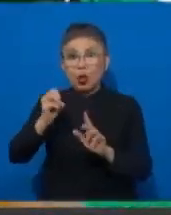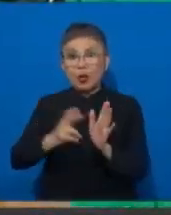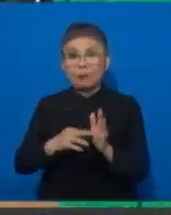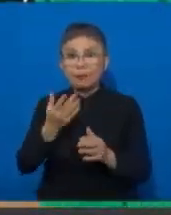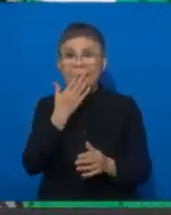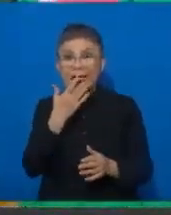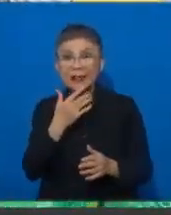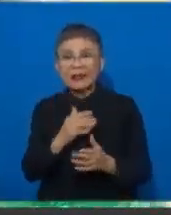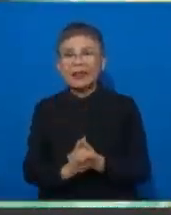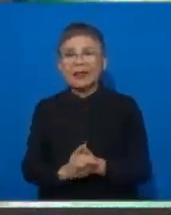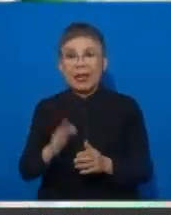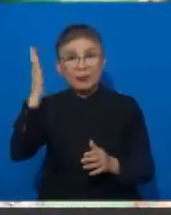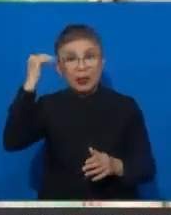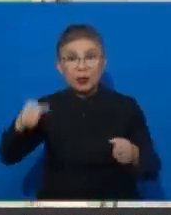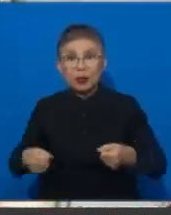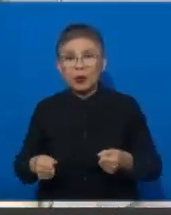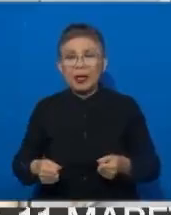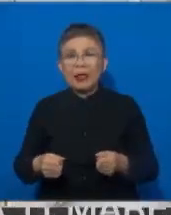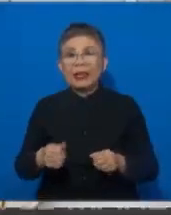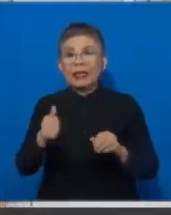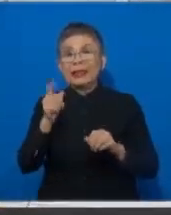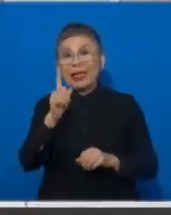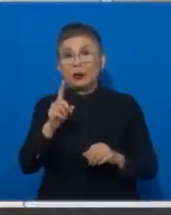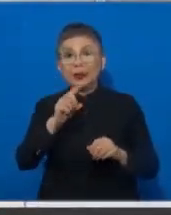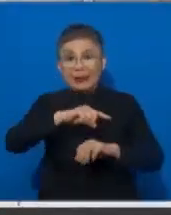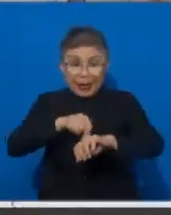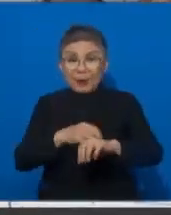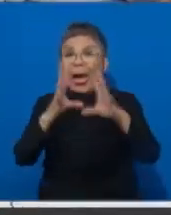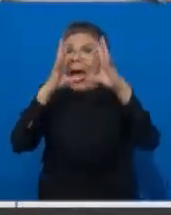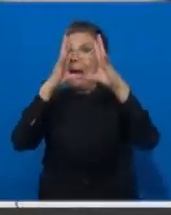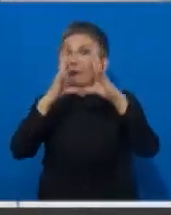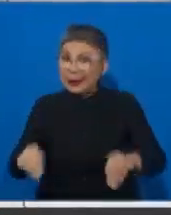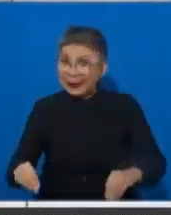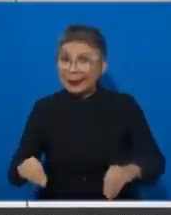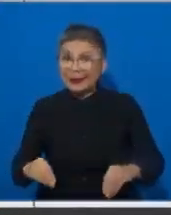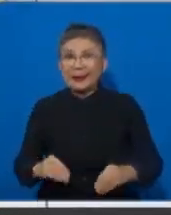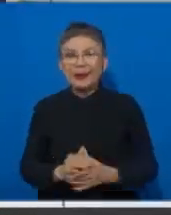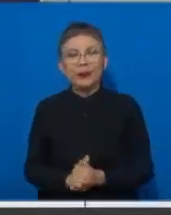disiapkan ludes hanya dalam waktu beberapa jam. Tim Liputan, CNN Indonesia.